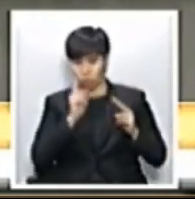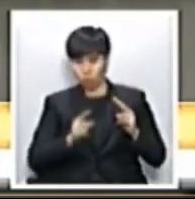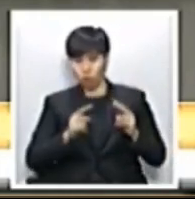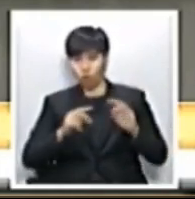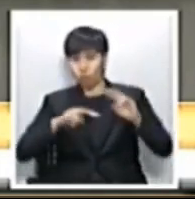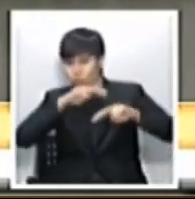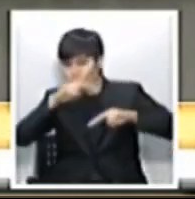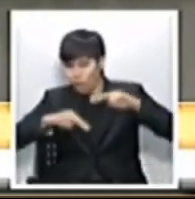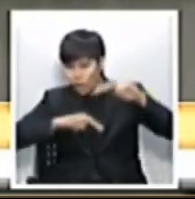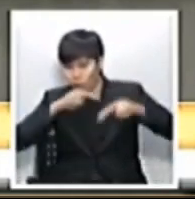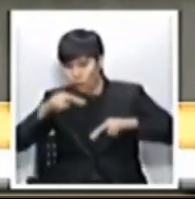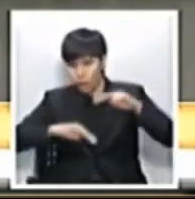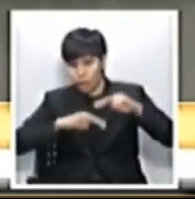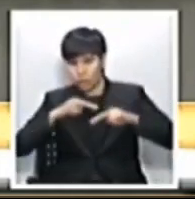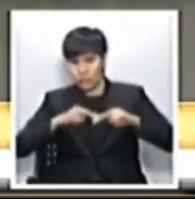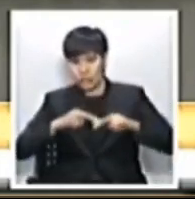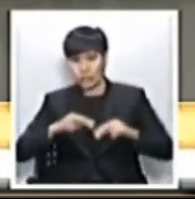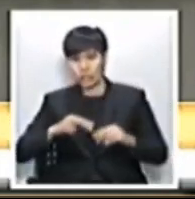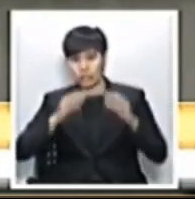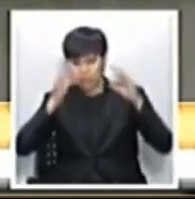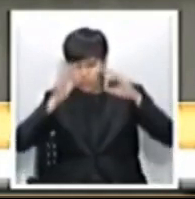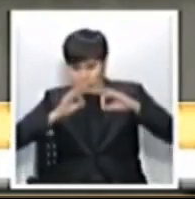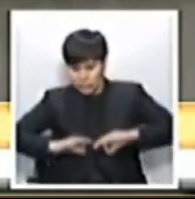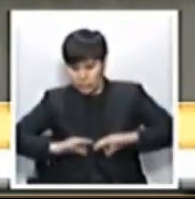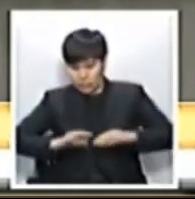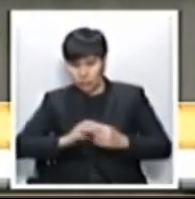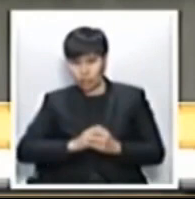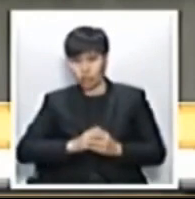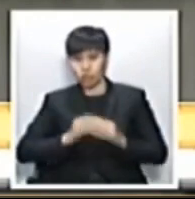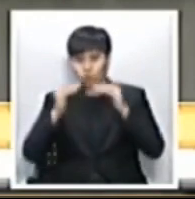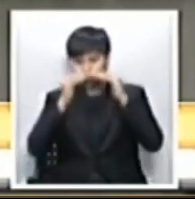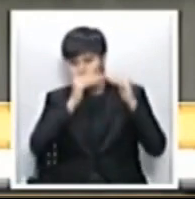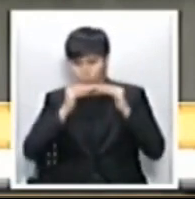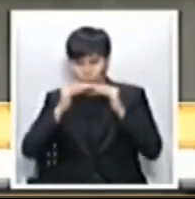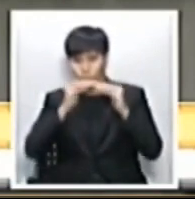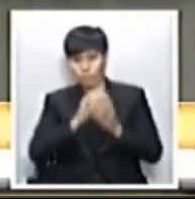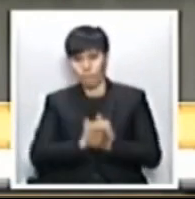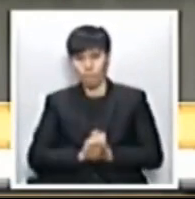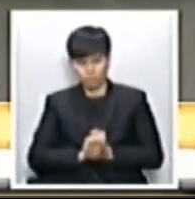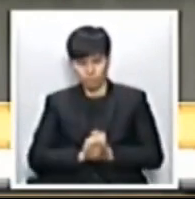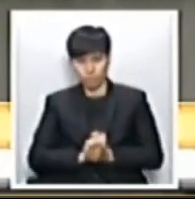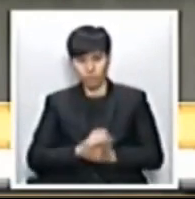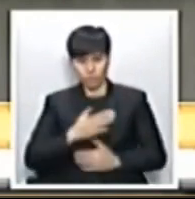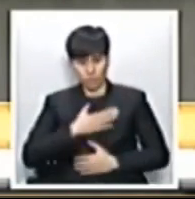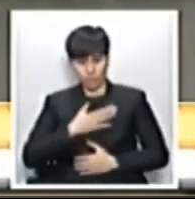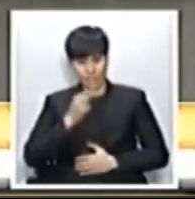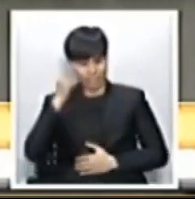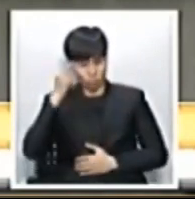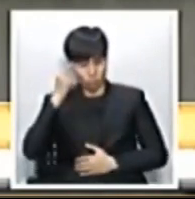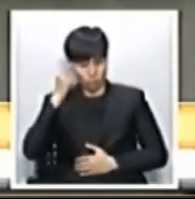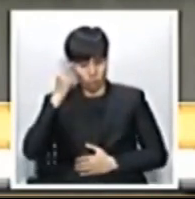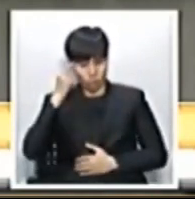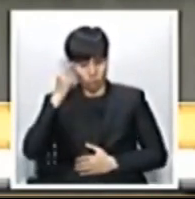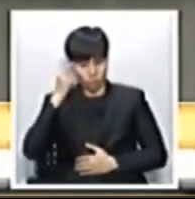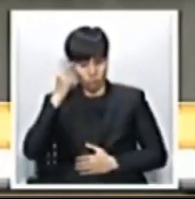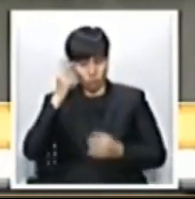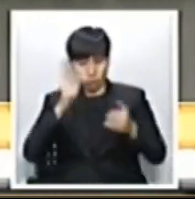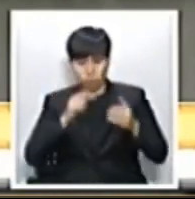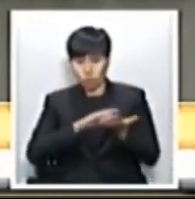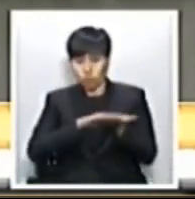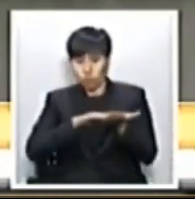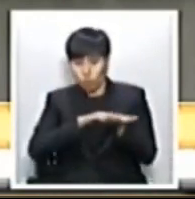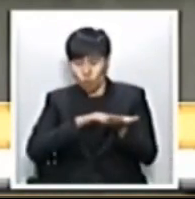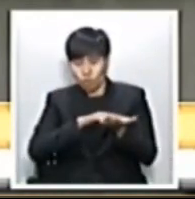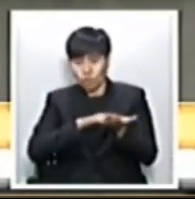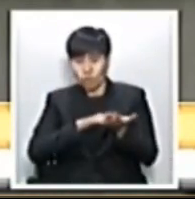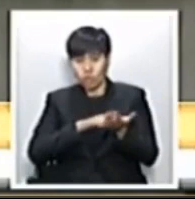ดูแลแล้วก็ได้รับการตัดสินอย่างเป็นธรรมส่วนตัวดิฉันคิดว่าโทษที่มีอยู่นี้โทษหนักถึ